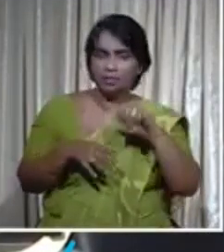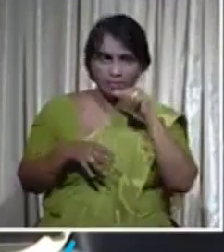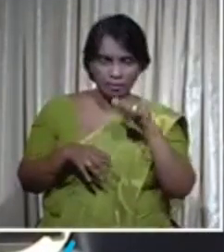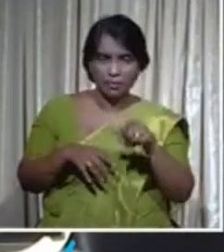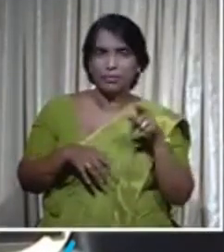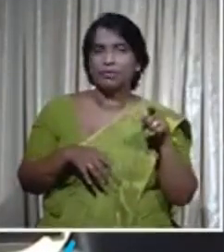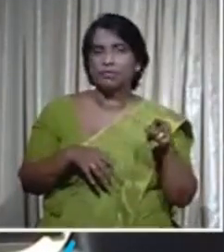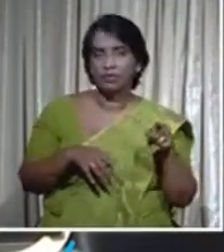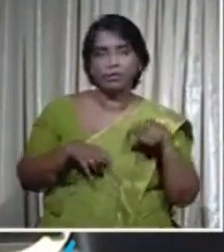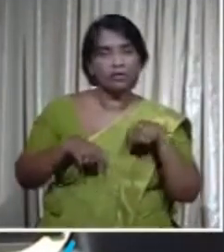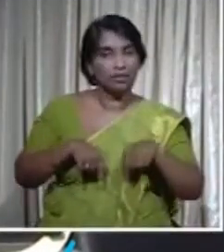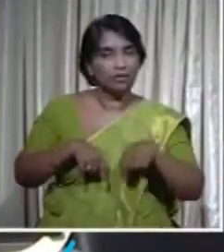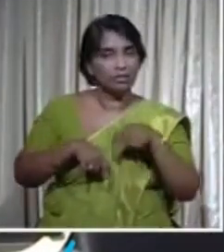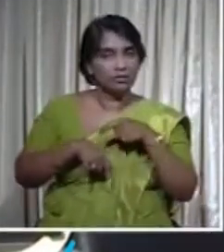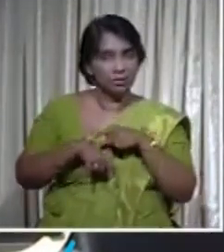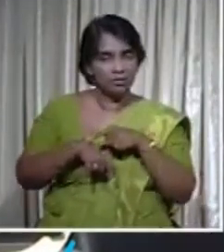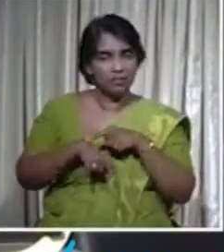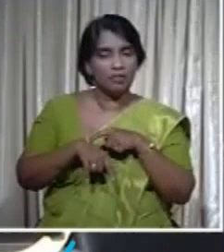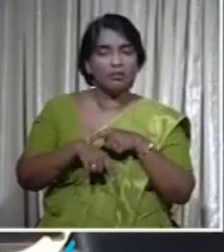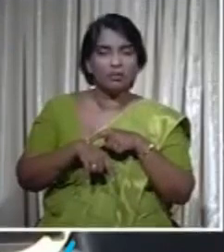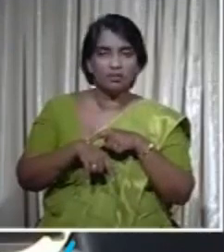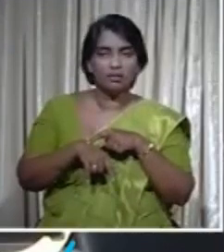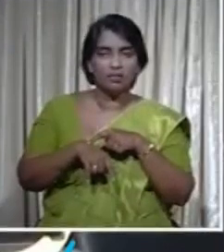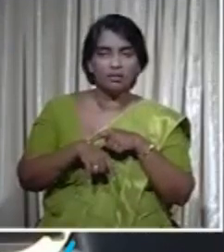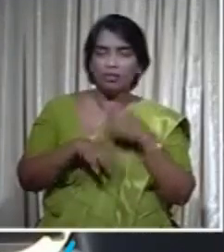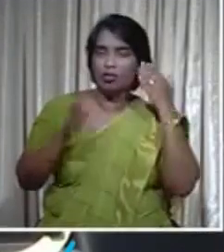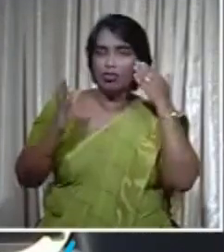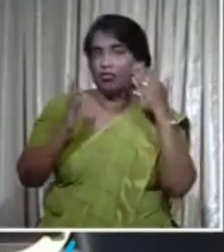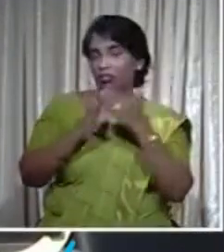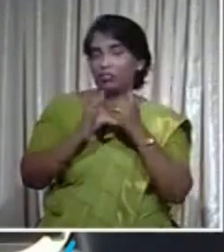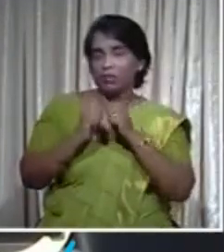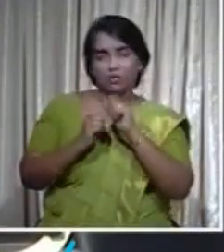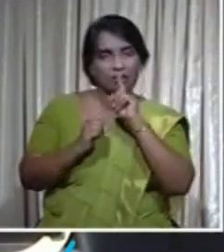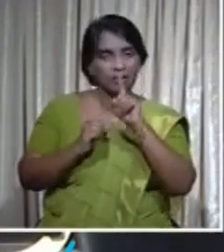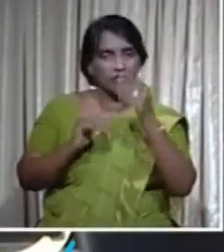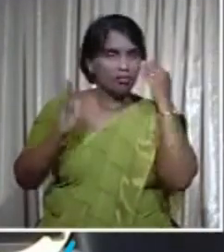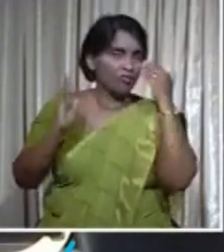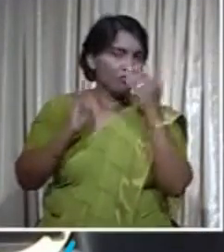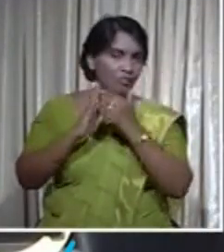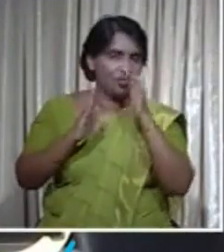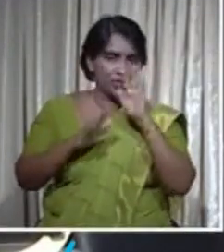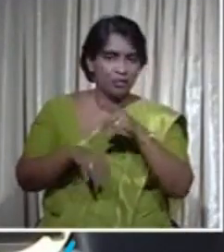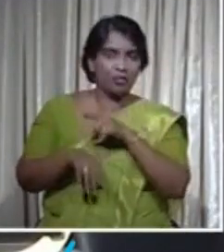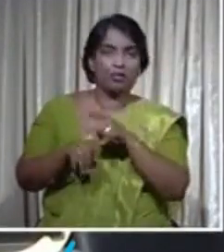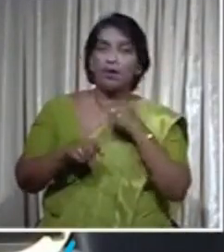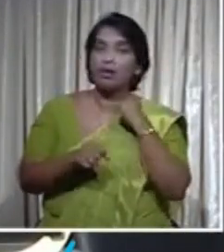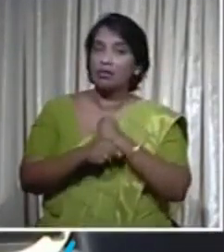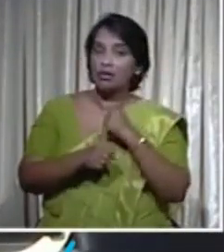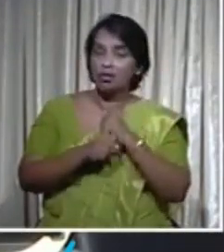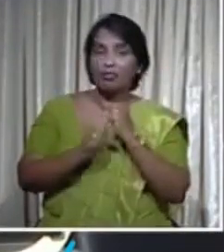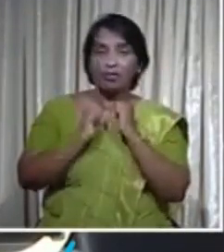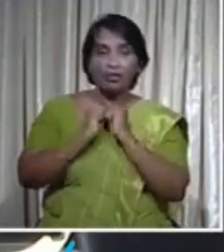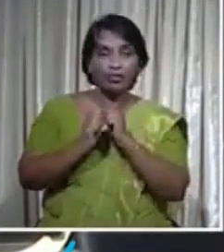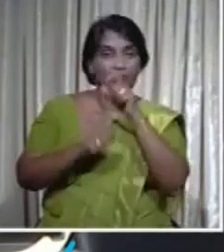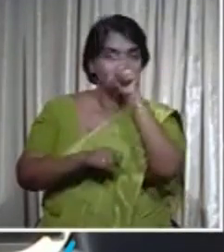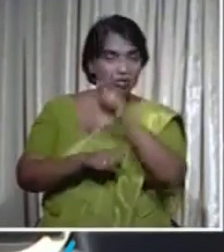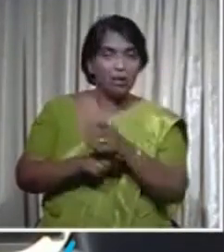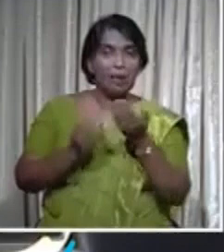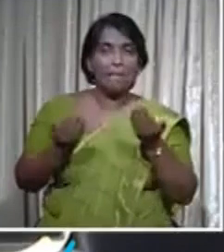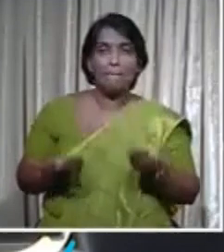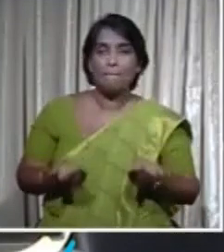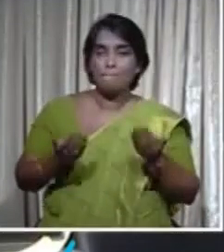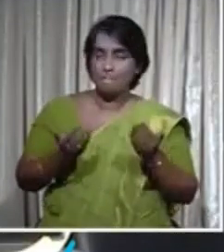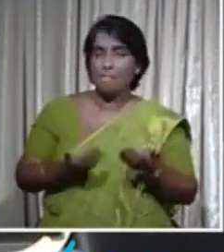விடயம், மனவருத்தப்பட வேண்டிய விடயம், அரச ஊழியர்களை சுமை என்று கருதுகின்ற நிலையிலே நிதி